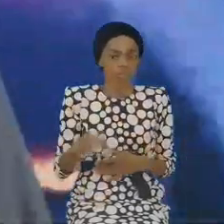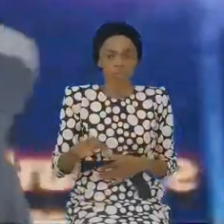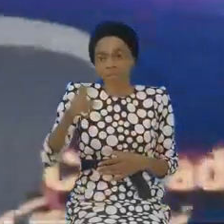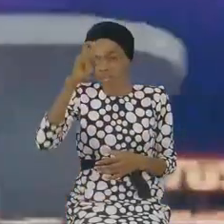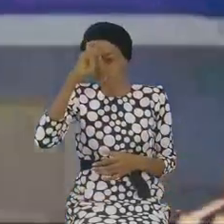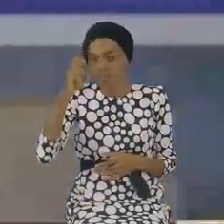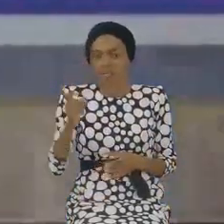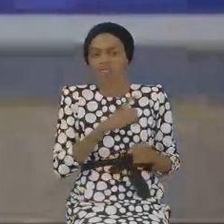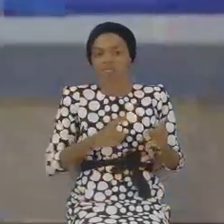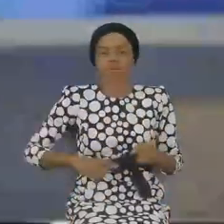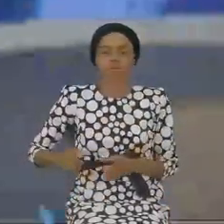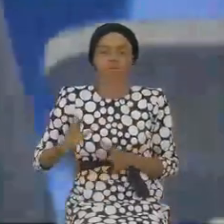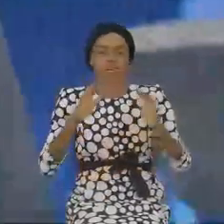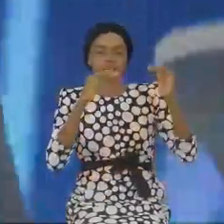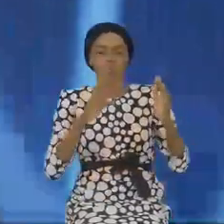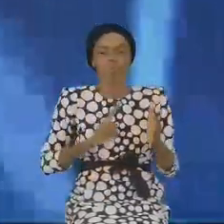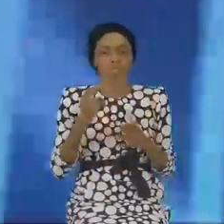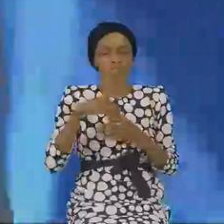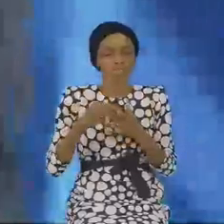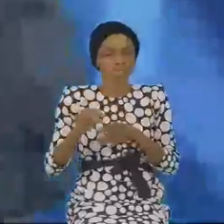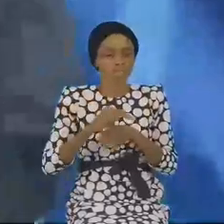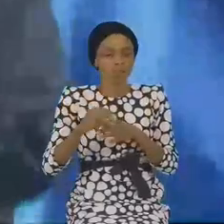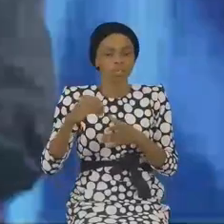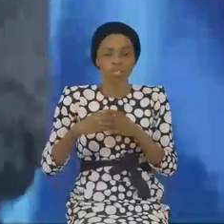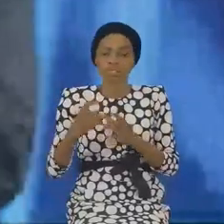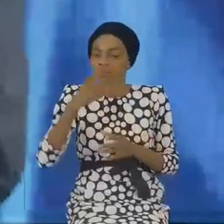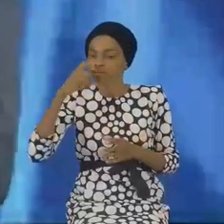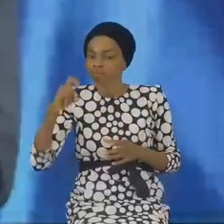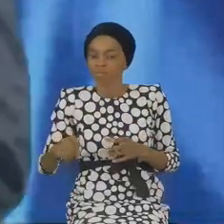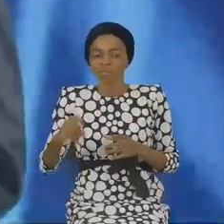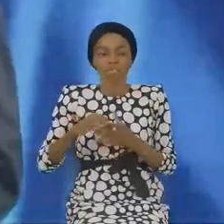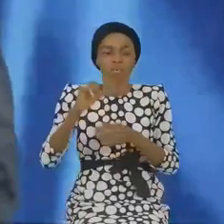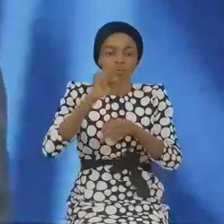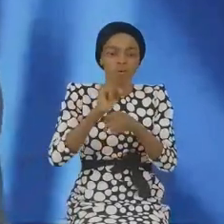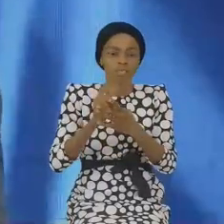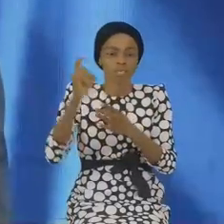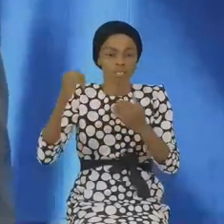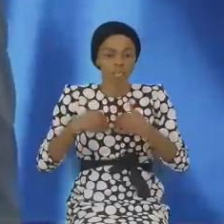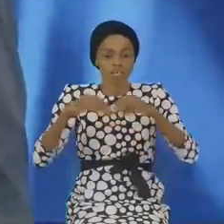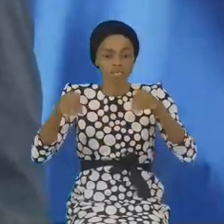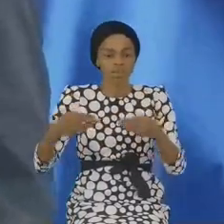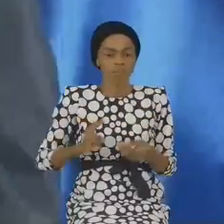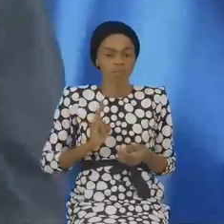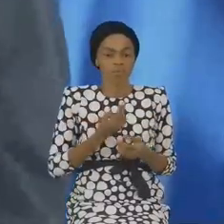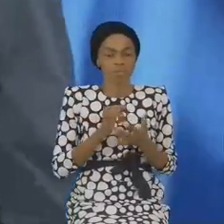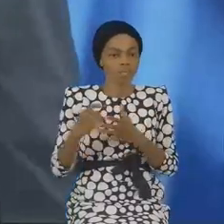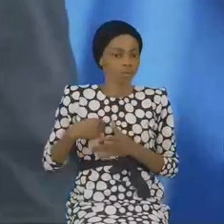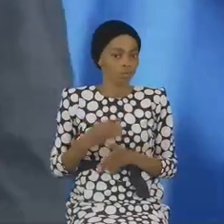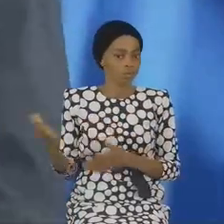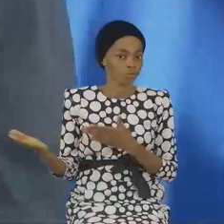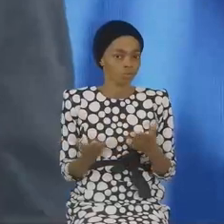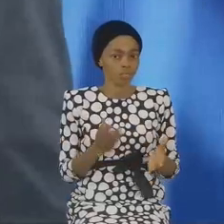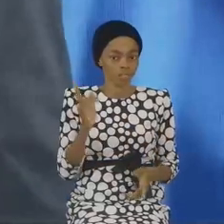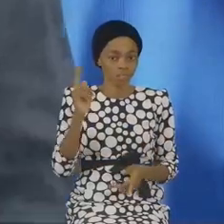espère dans le ministère, dans l'ordre, dans la commission qu'il nous a donné, que nous fassions sortir le peuple de